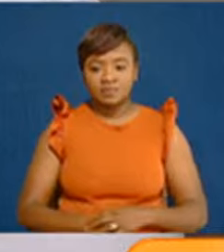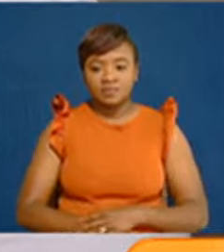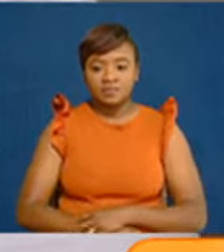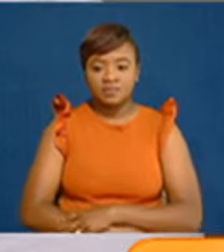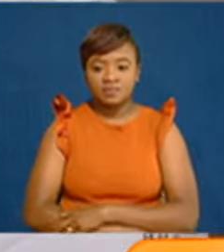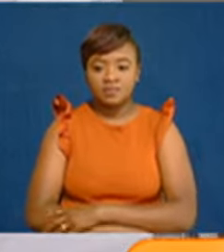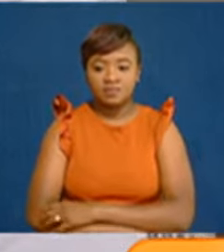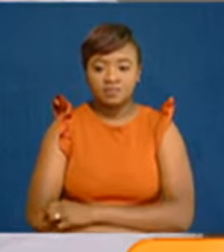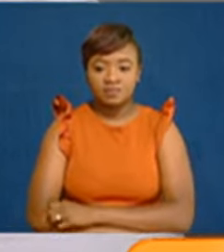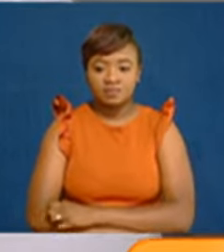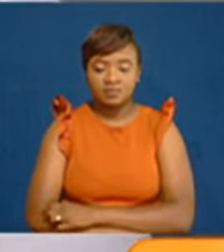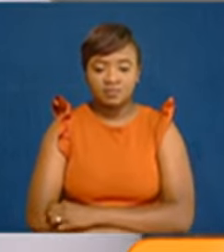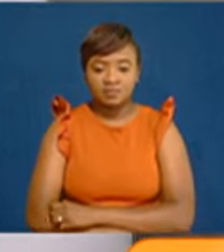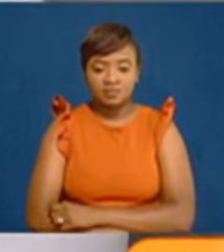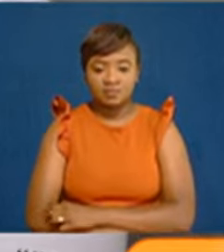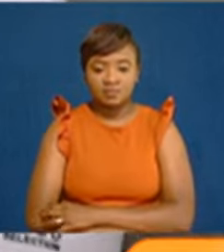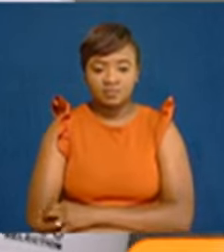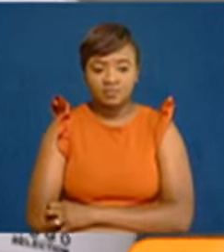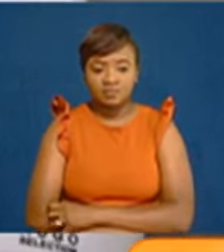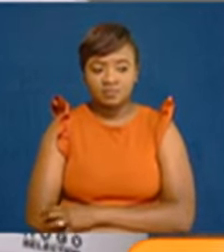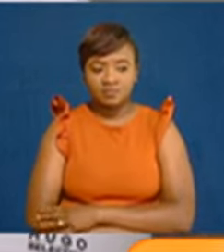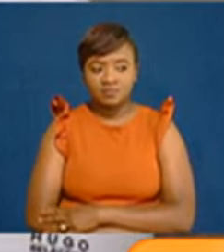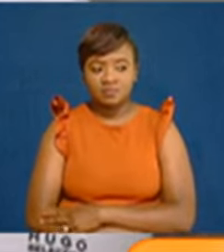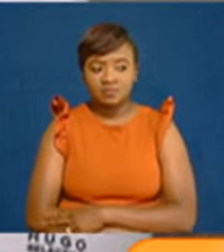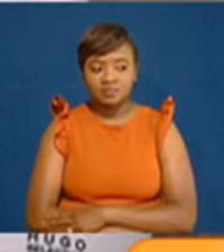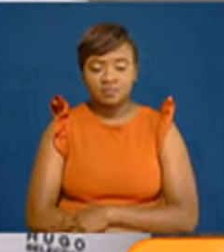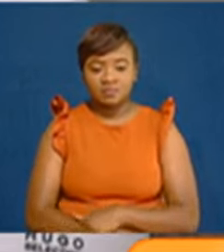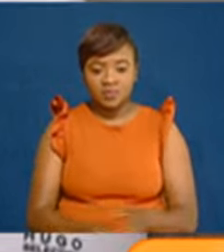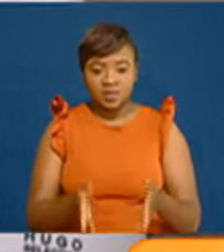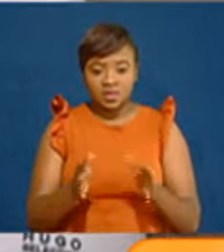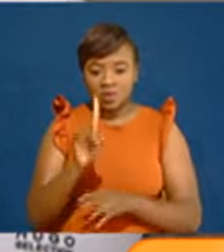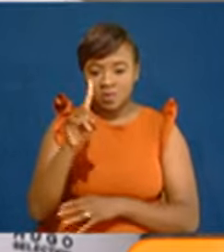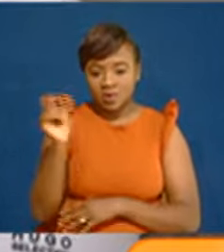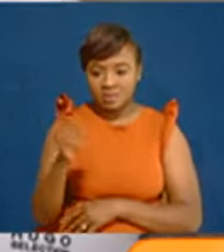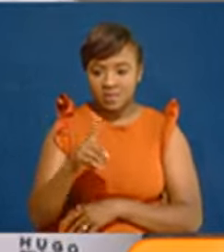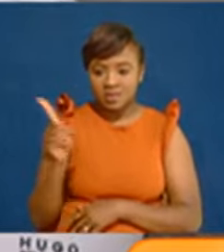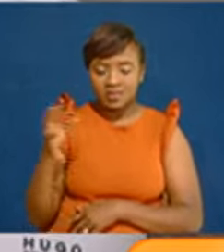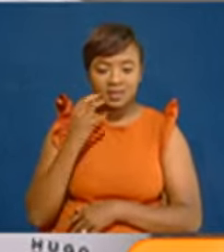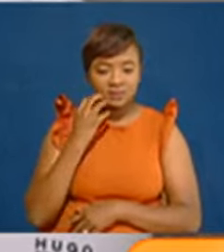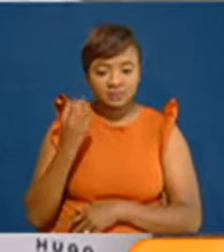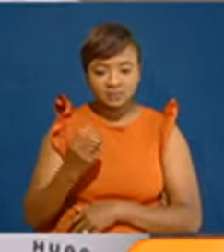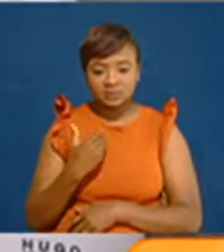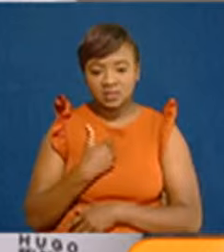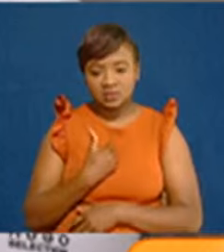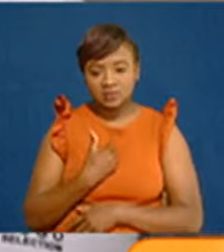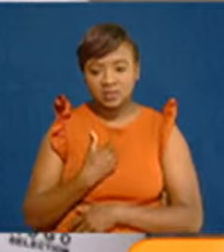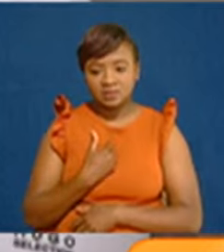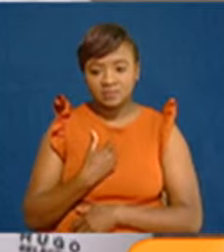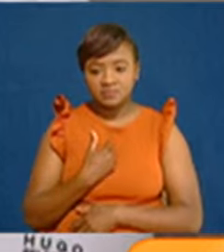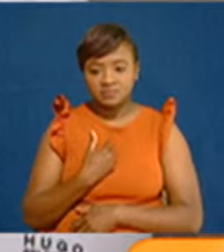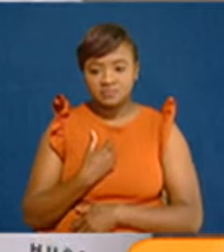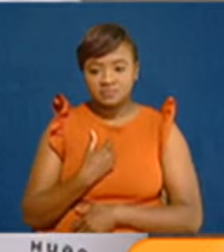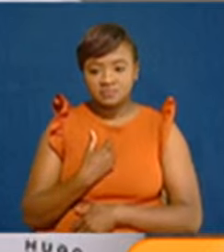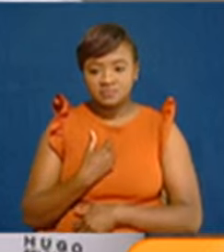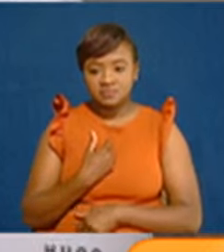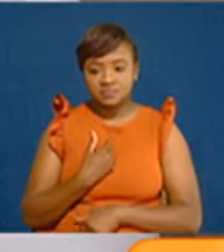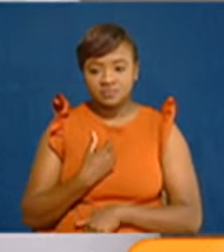Kwa muda wa zaidi ya mwezi moja sasa, Joyce Wanjiru amekuwa na masikitiko makubwa.